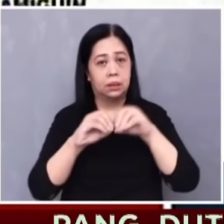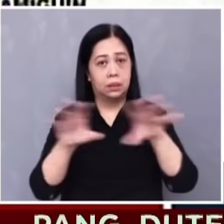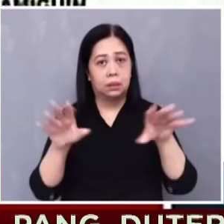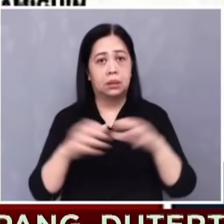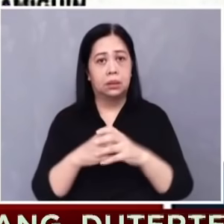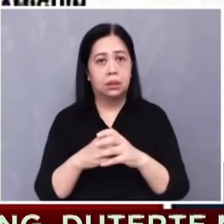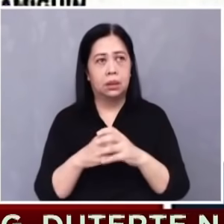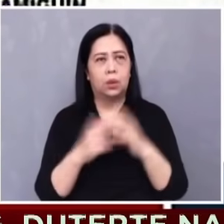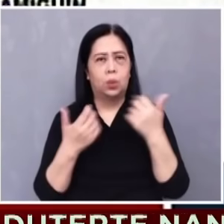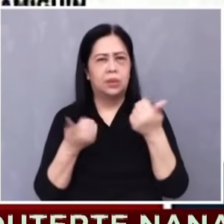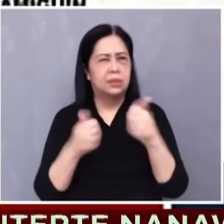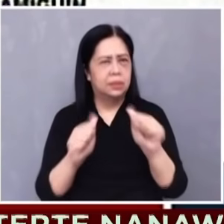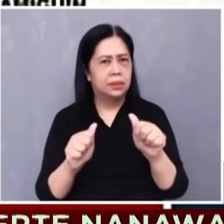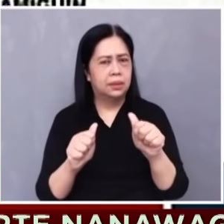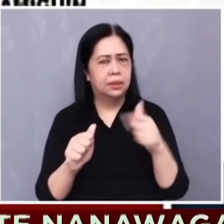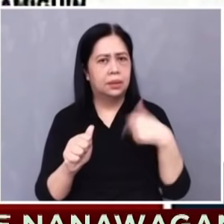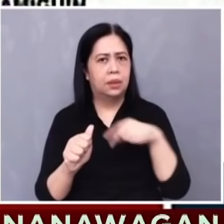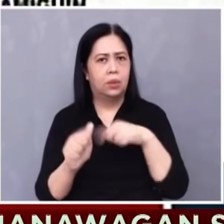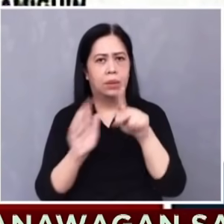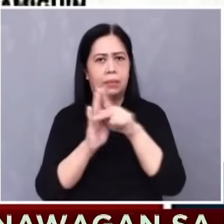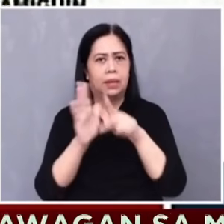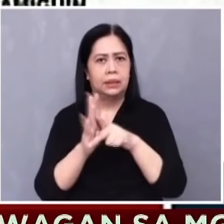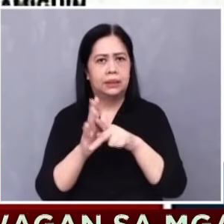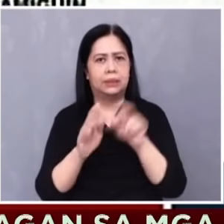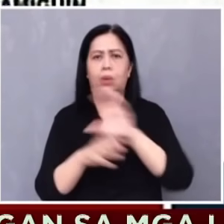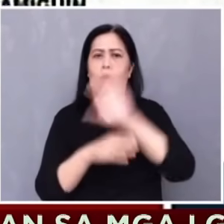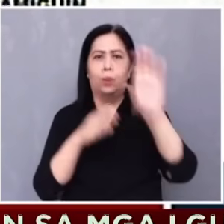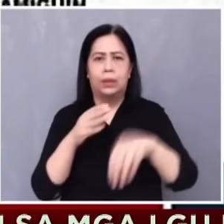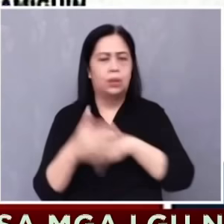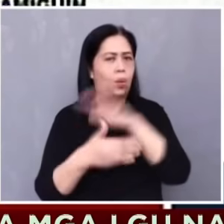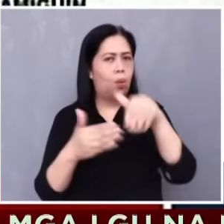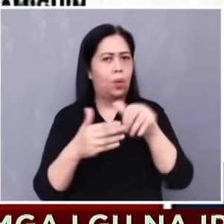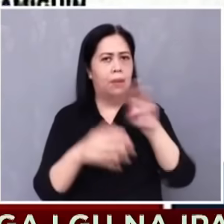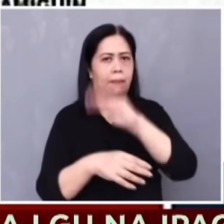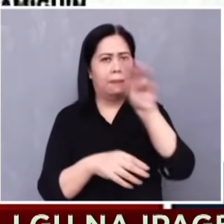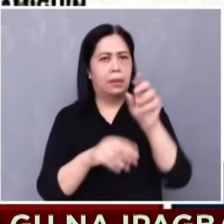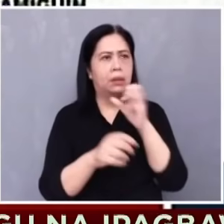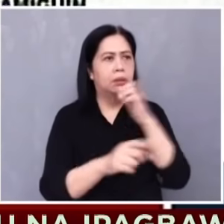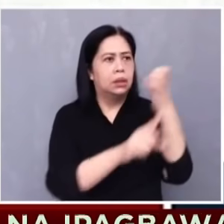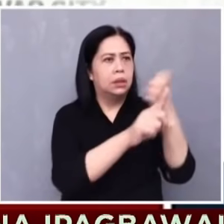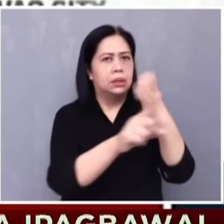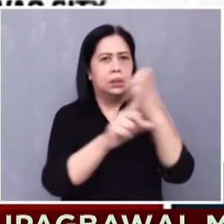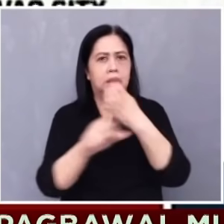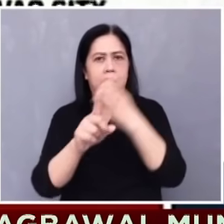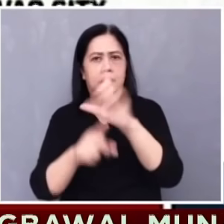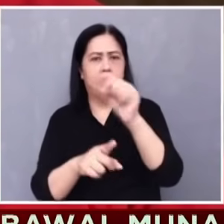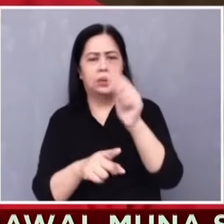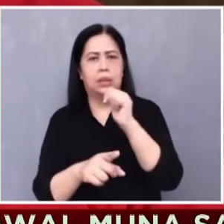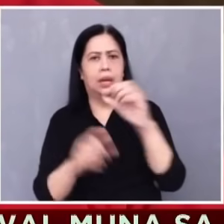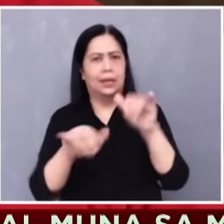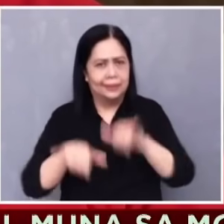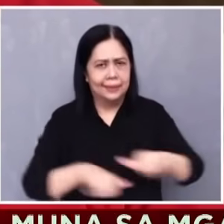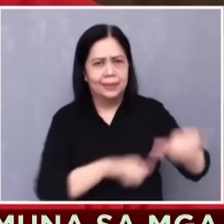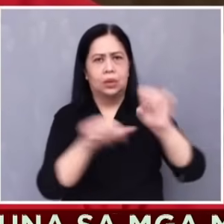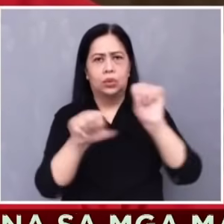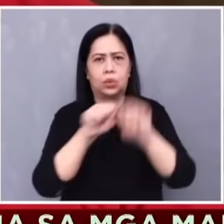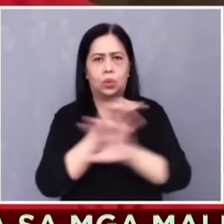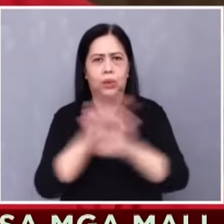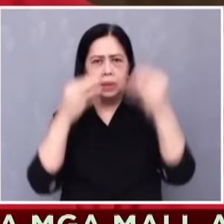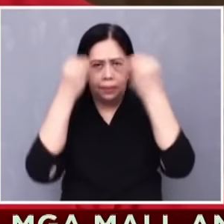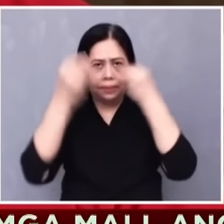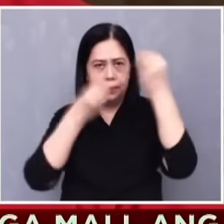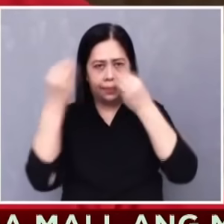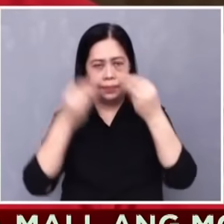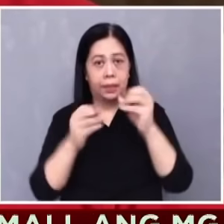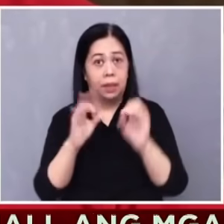pipilitin namin ang aming policy ay buong Metro Manila na, hindi na each LGU na Metro Manila para walang dituhan. Kung merong ibang LGU na